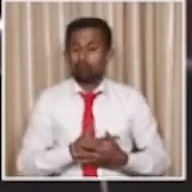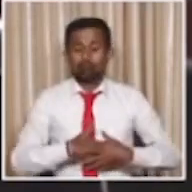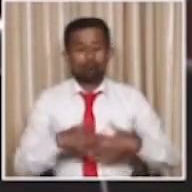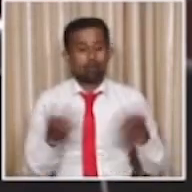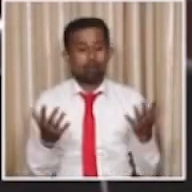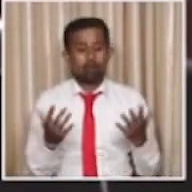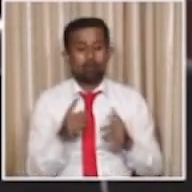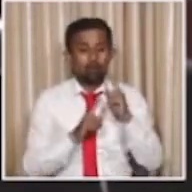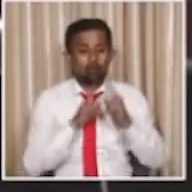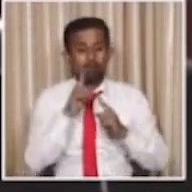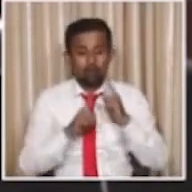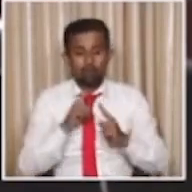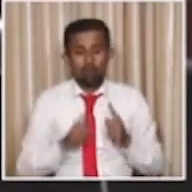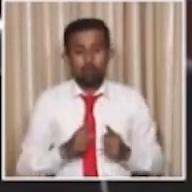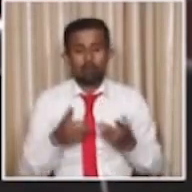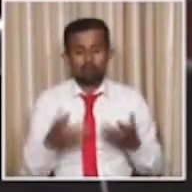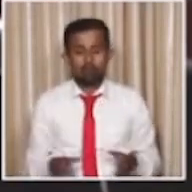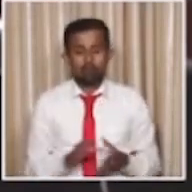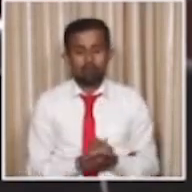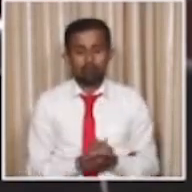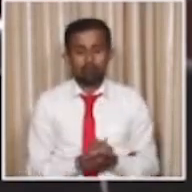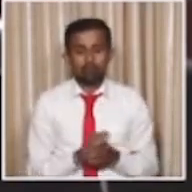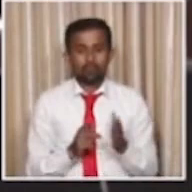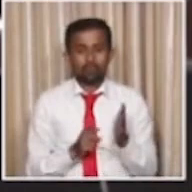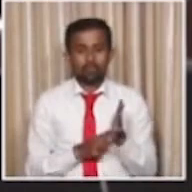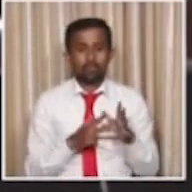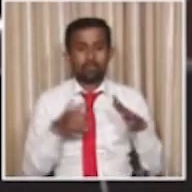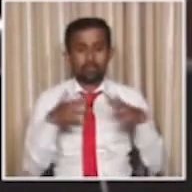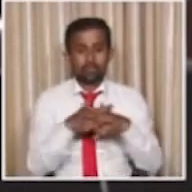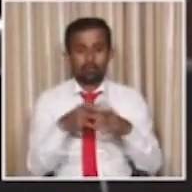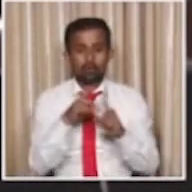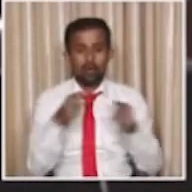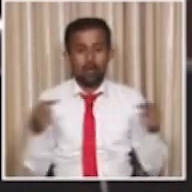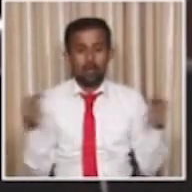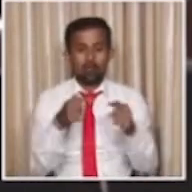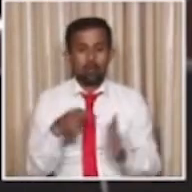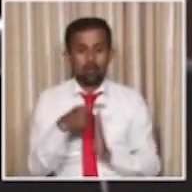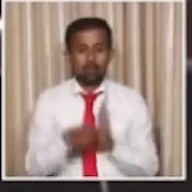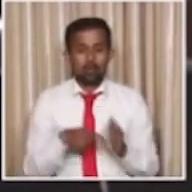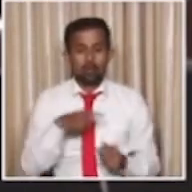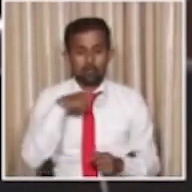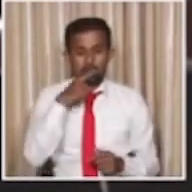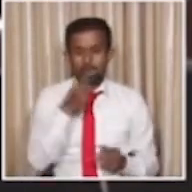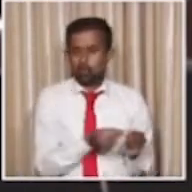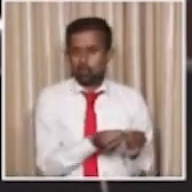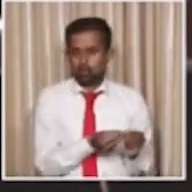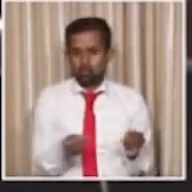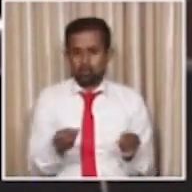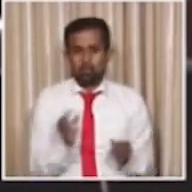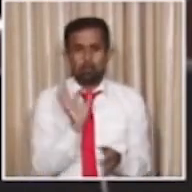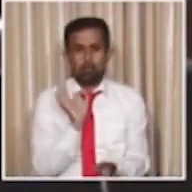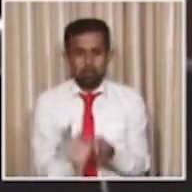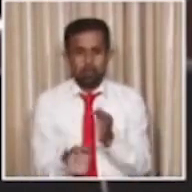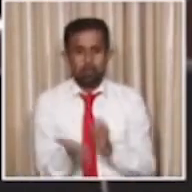වශයෙන් කතාබහට ලක් වුණා. මේ නිව් ඩයමන්ඩ් කියන නැව ලංකාවේ වෙරළ ආසන්නයේ